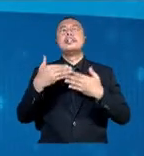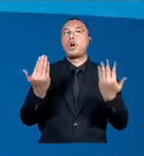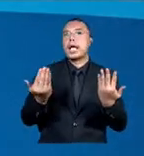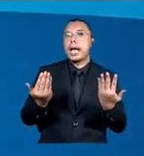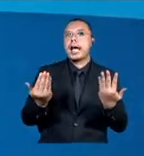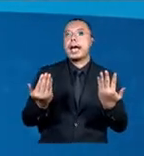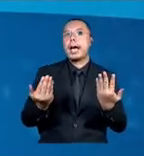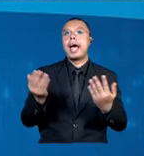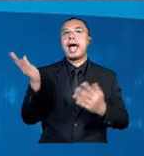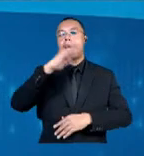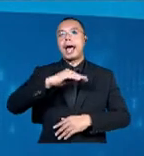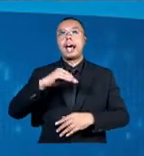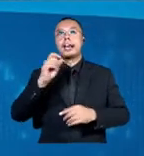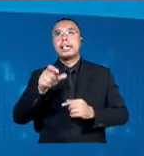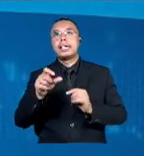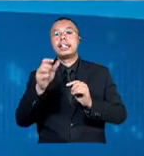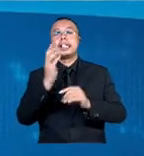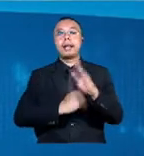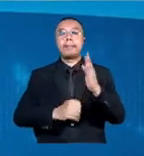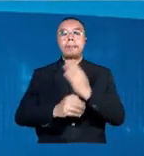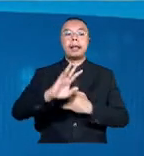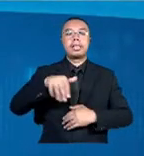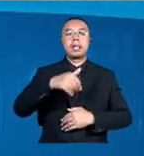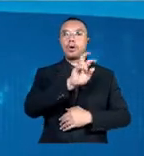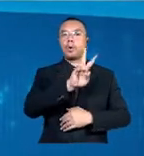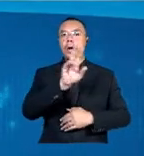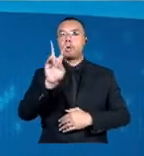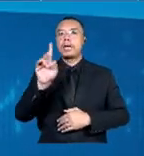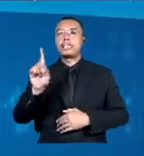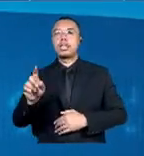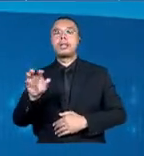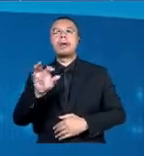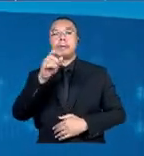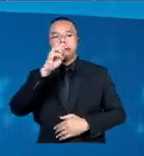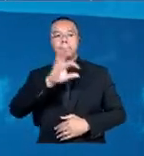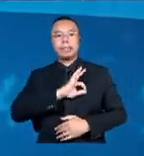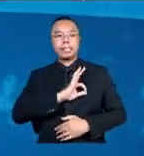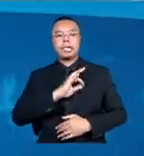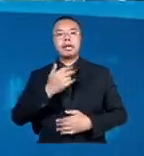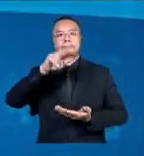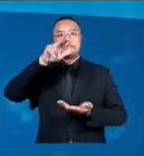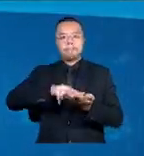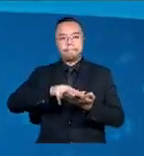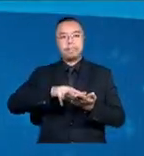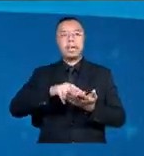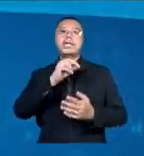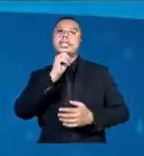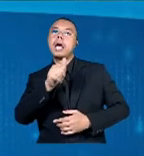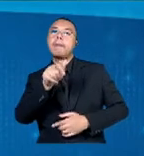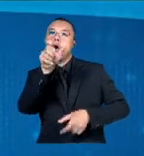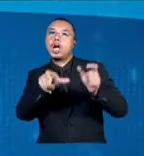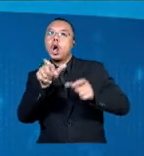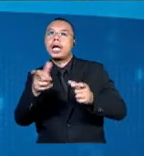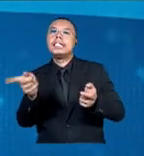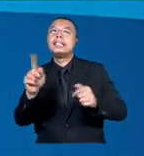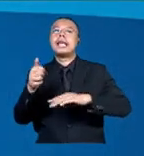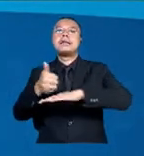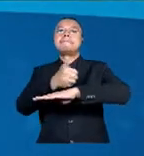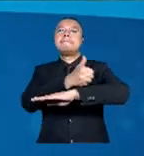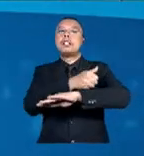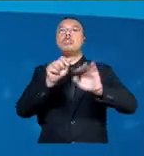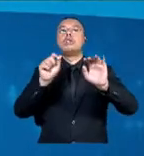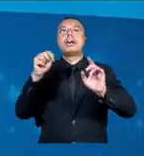Hari Disabilitas Internasional tahun 2021 Bapak Presiden sudah mengesahkan siapa pemimpin